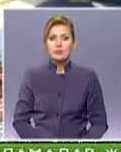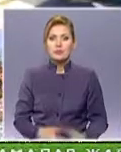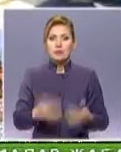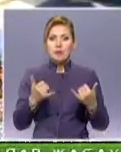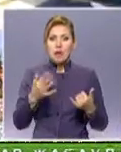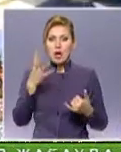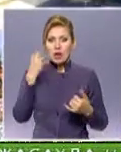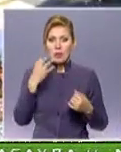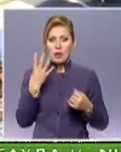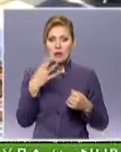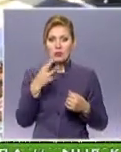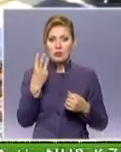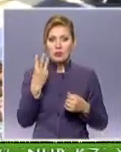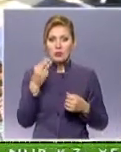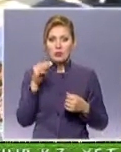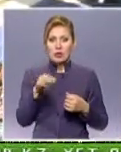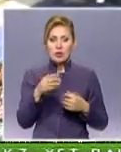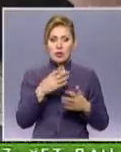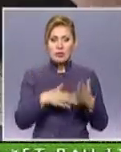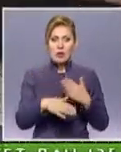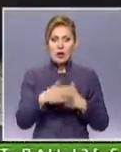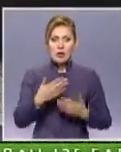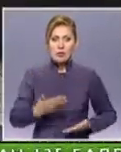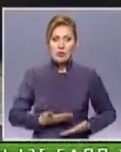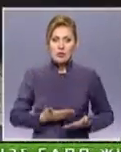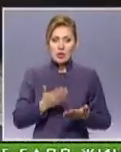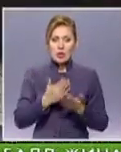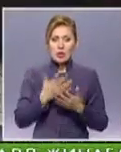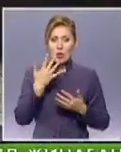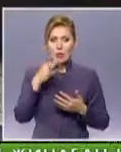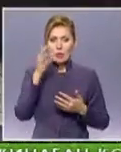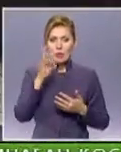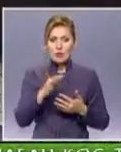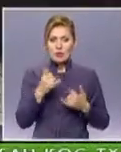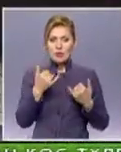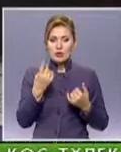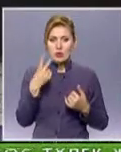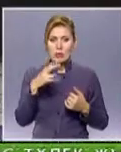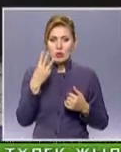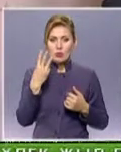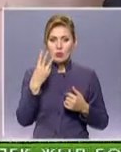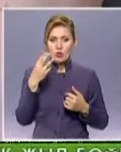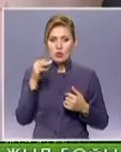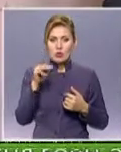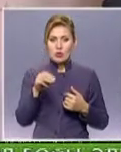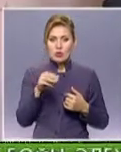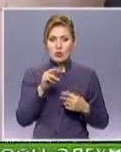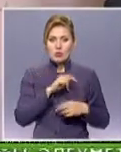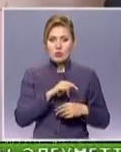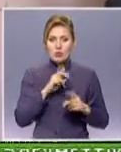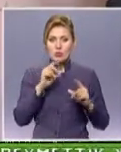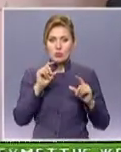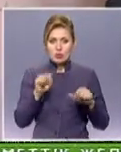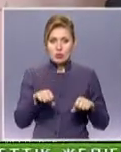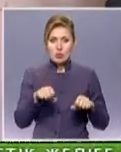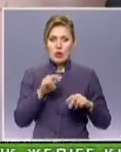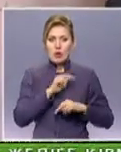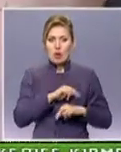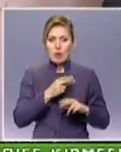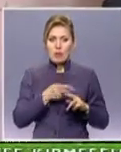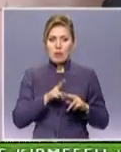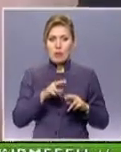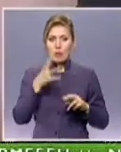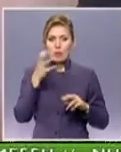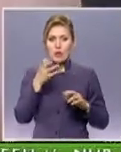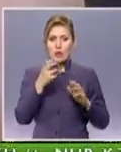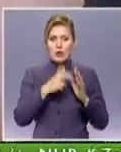Қазір Алматыда 43 мыңнан астам мүгедек жан тұрады. Оның 50%, яғни 23 мыңдай жұмысқа жарамды. Солардың ішінде 5800-ге